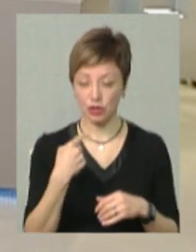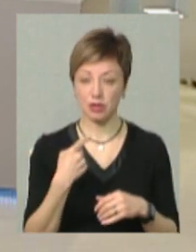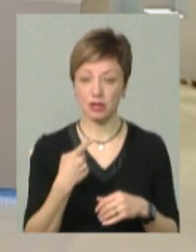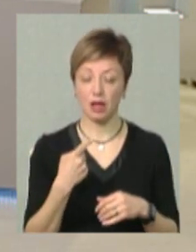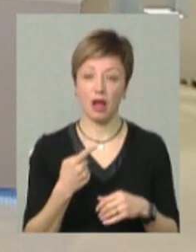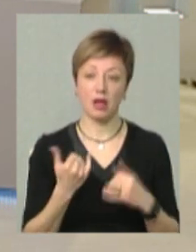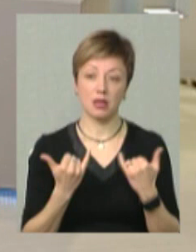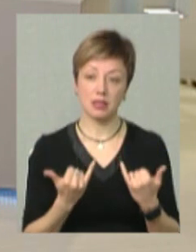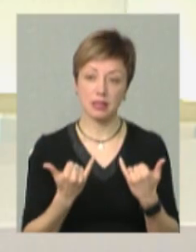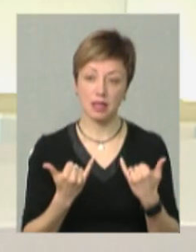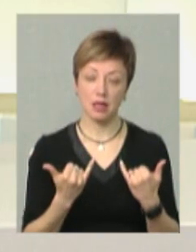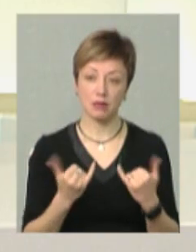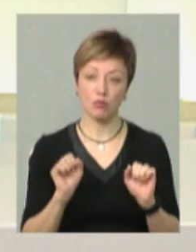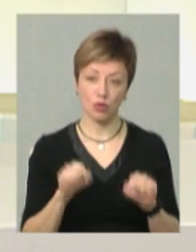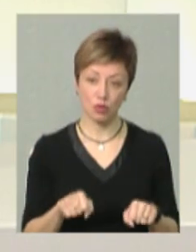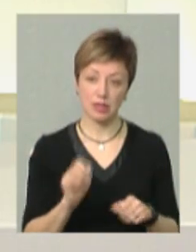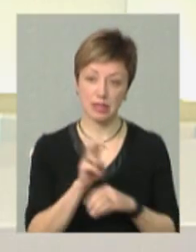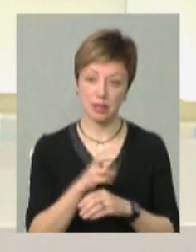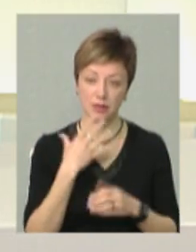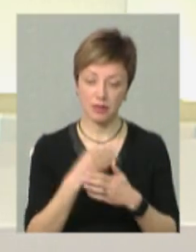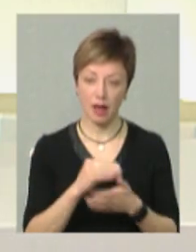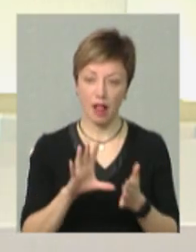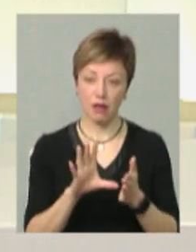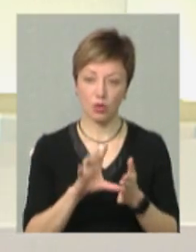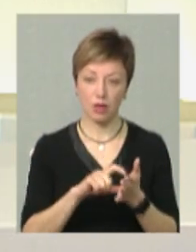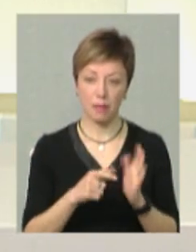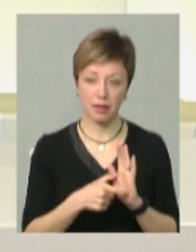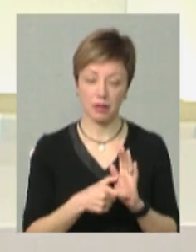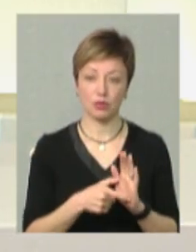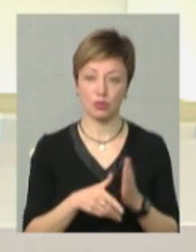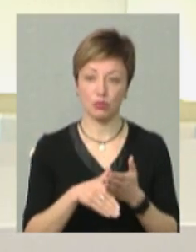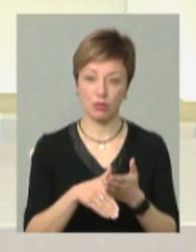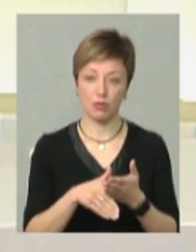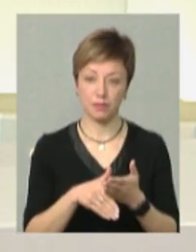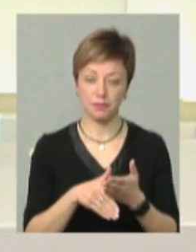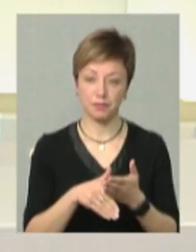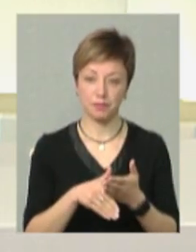сервісний центр, то наразі можна зайти в свій кабінет за допомогою